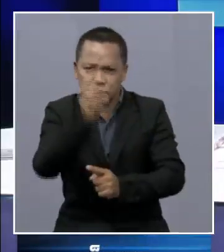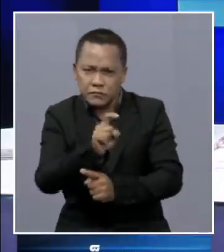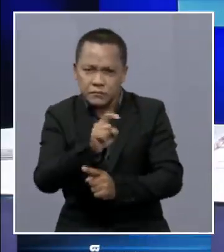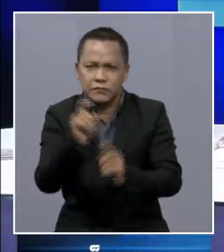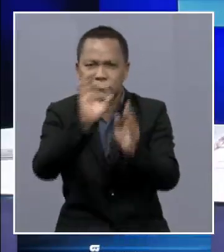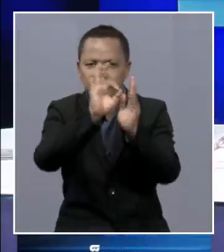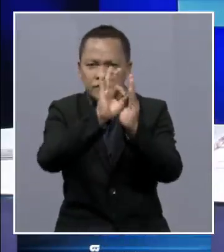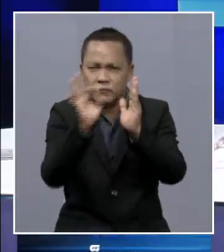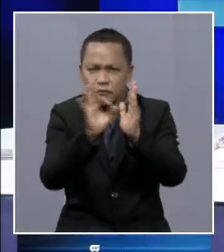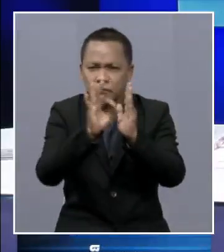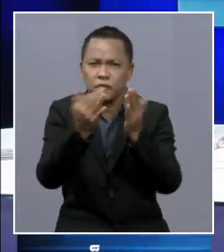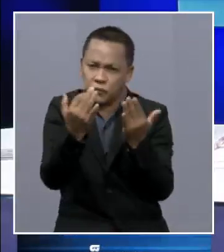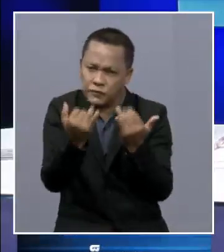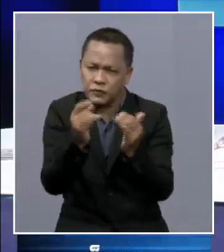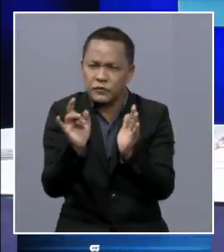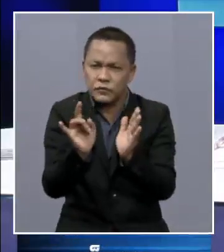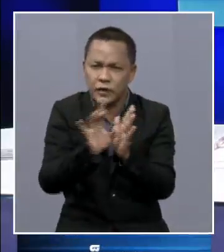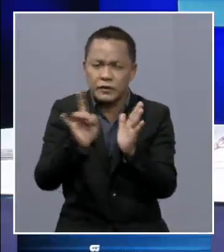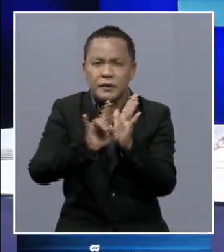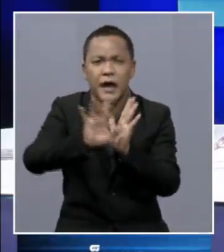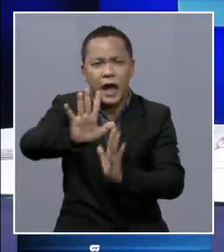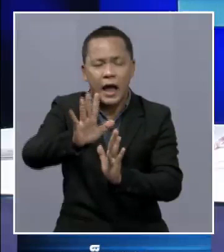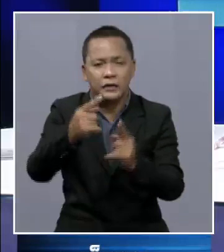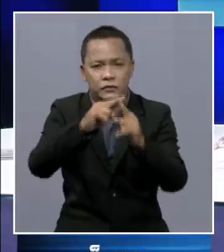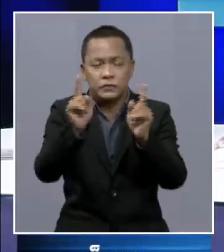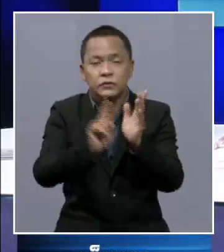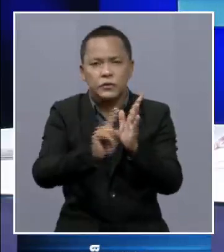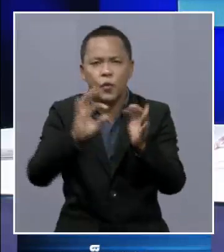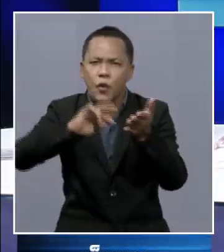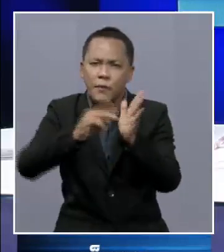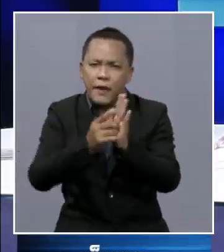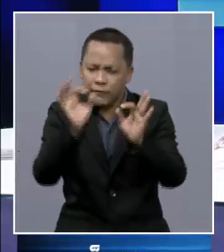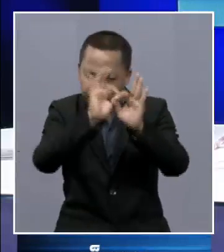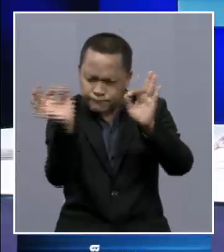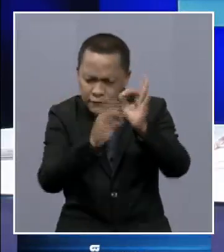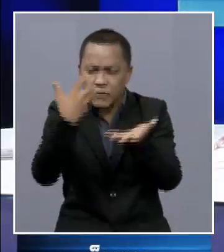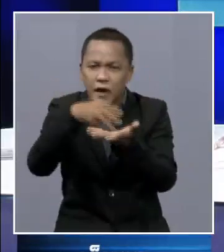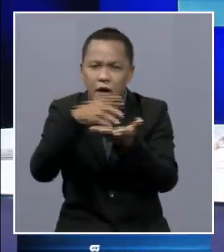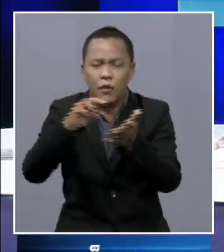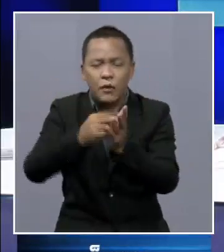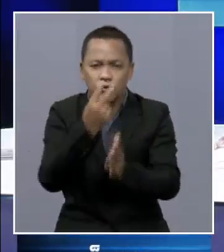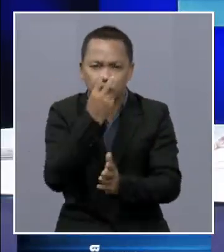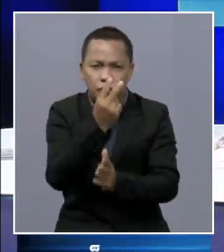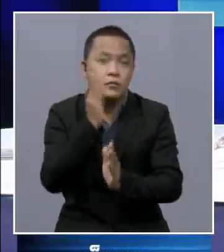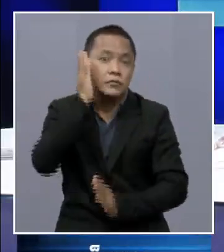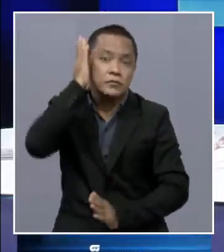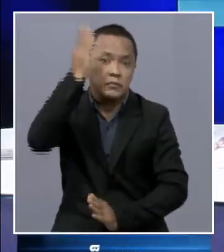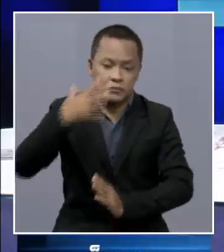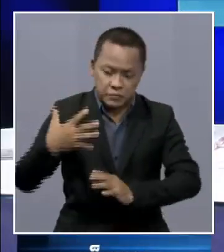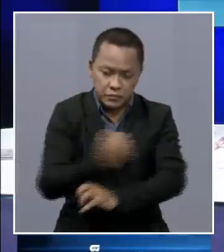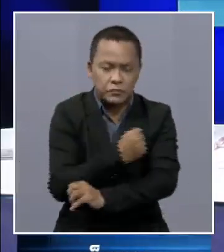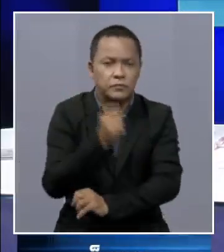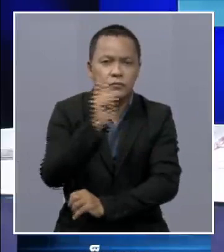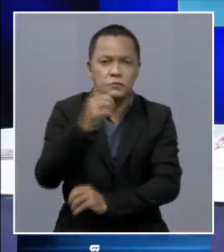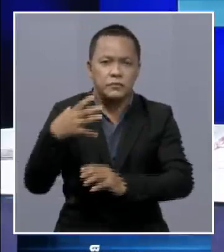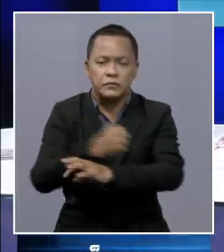ารโพสต์ครั้งล่าสุ ชะบับที่ 5 แต่อยู่ใบทที่ 2หมายถงอะไรแล้วจะมองไปถงอนาคตของการเมองไยย